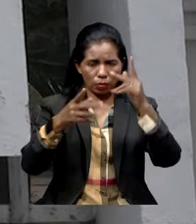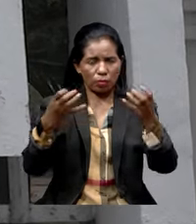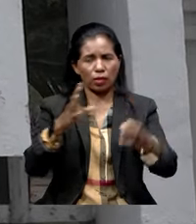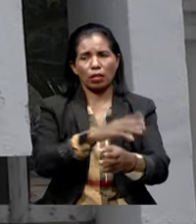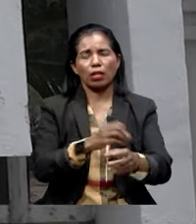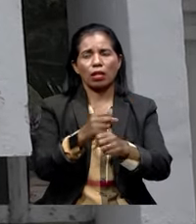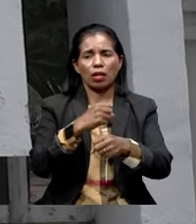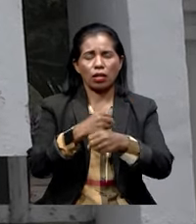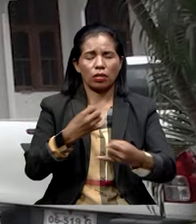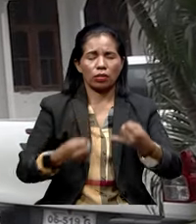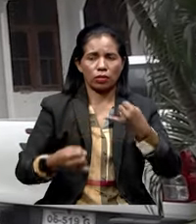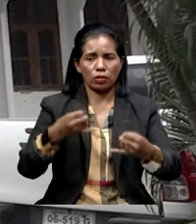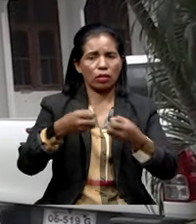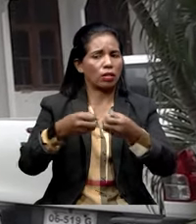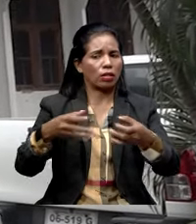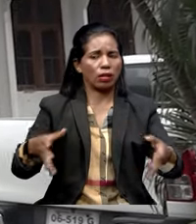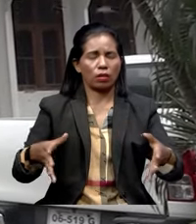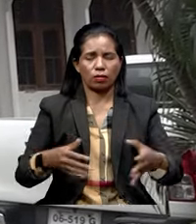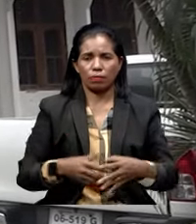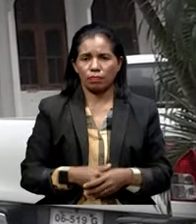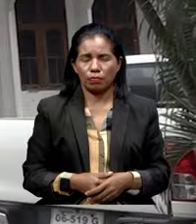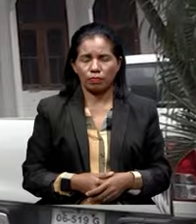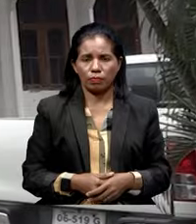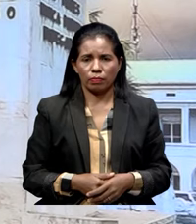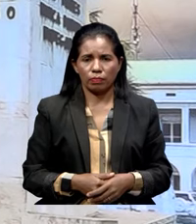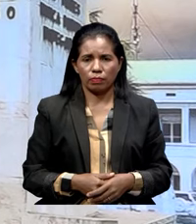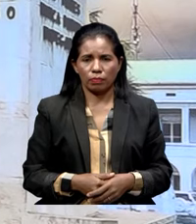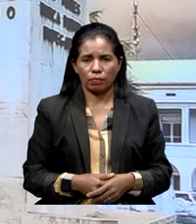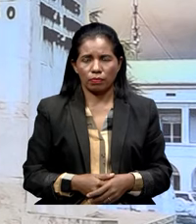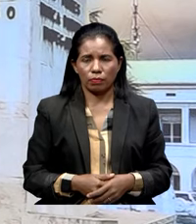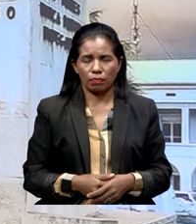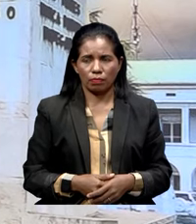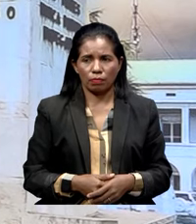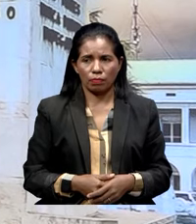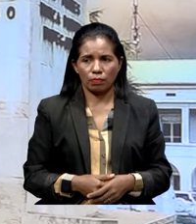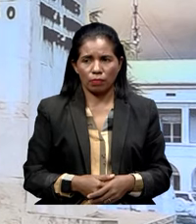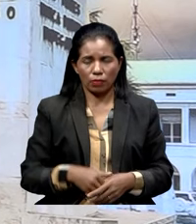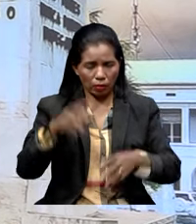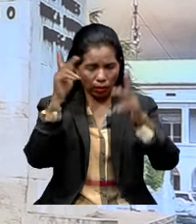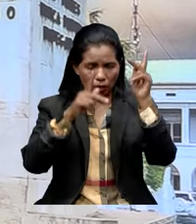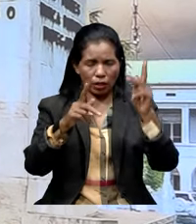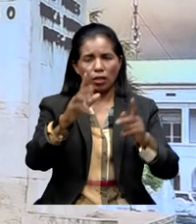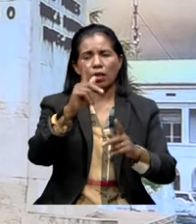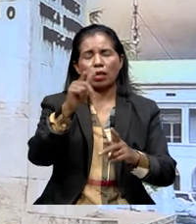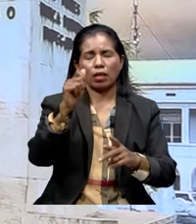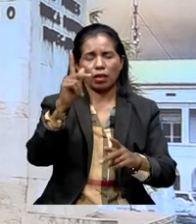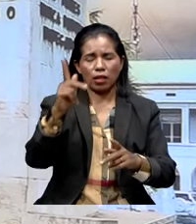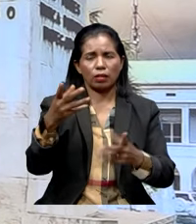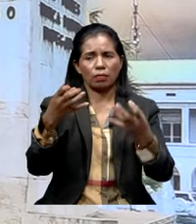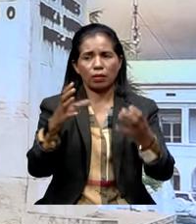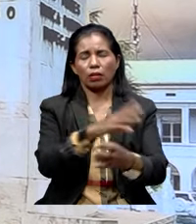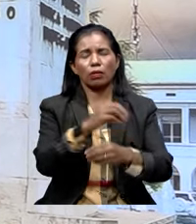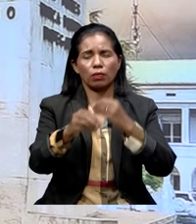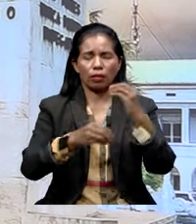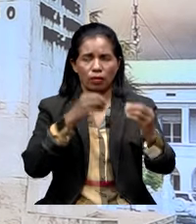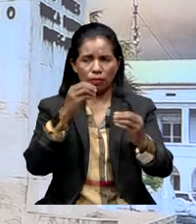Halo Sistema Judiciario Lakong Nia Credibilidade. Tamba Sunto Bala Kaju Na Barak Pendente, Ne significa